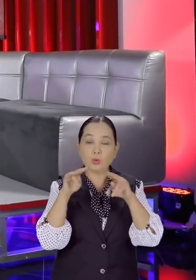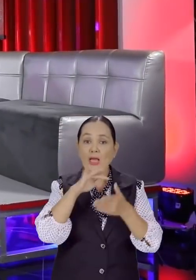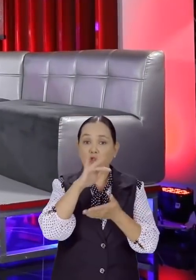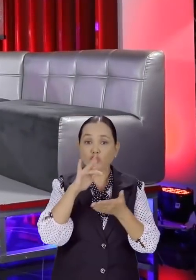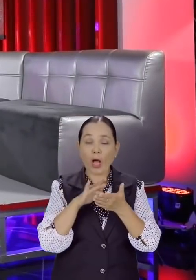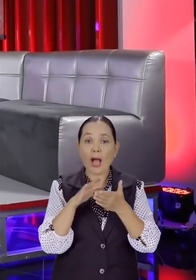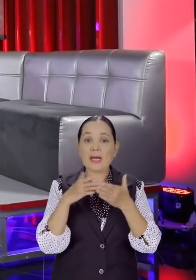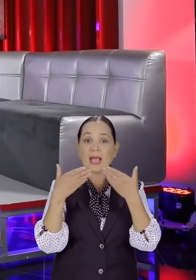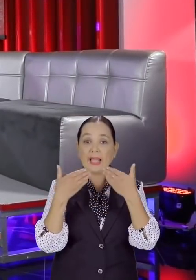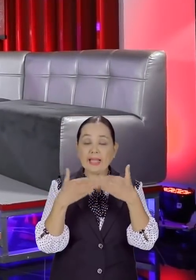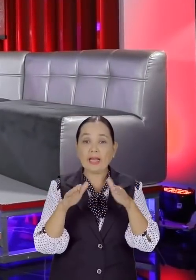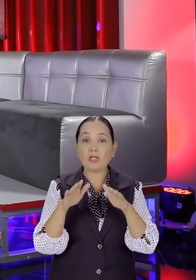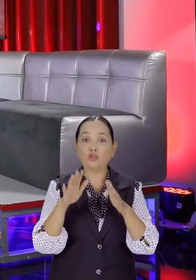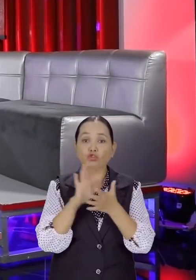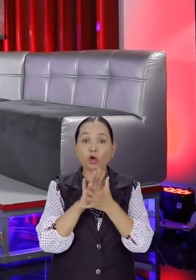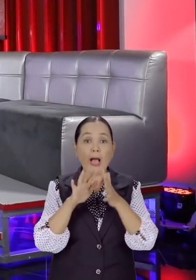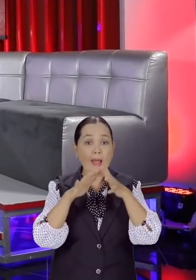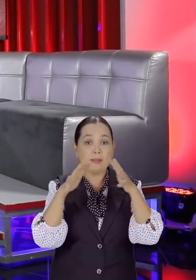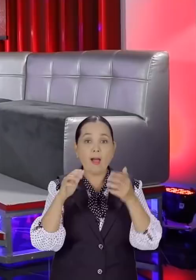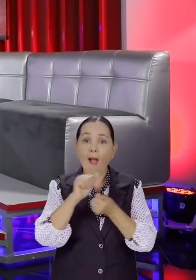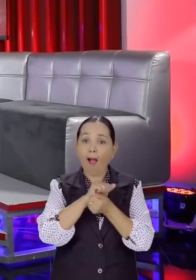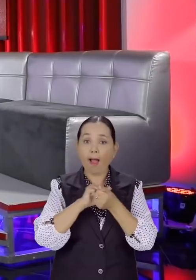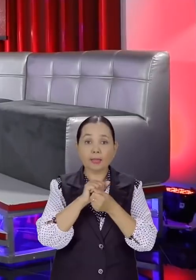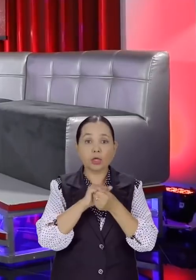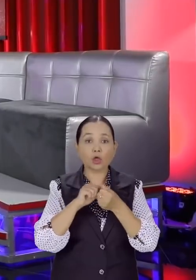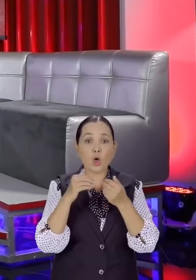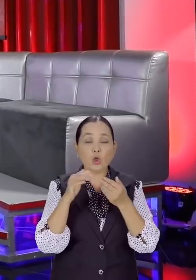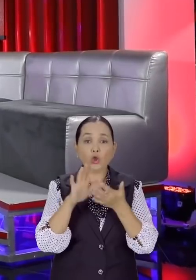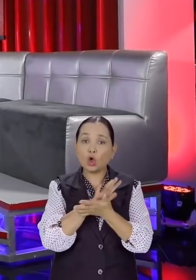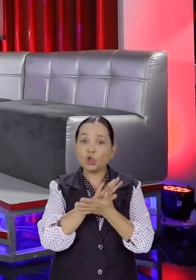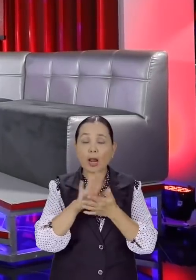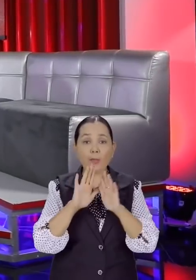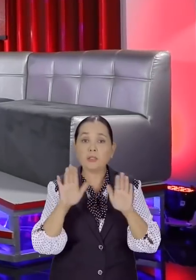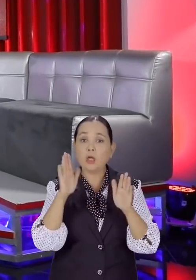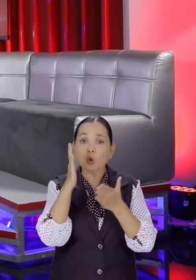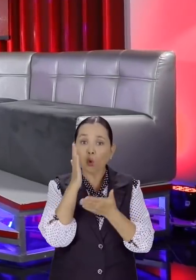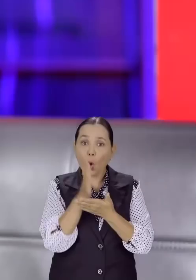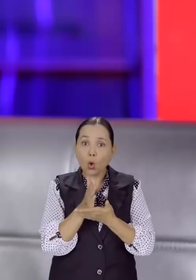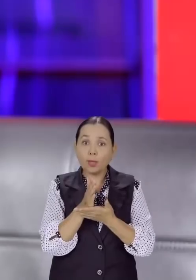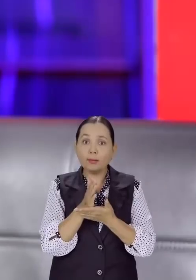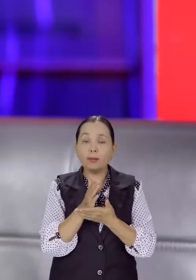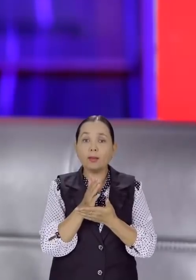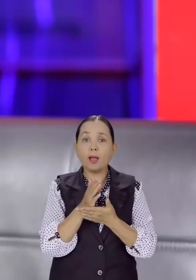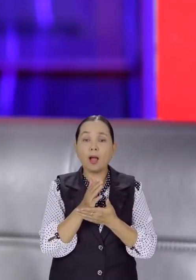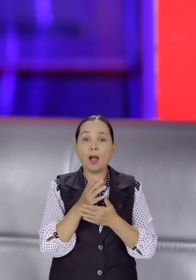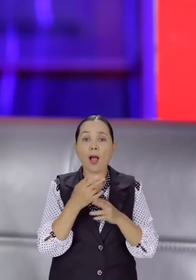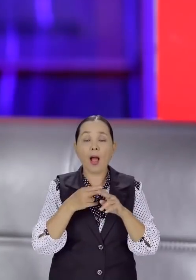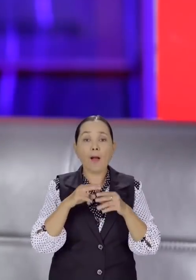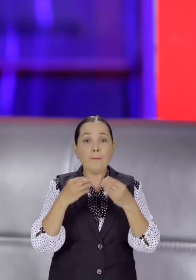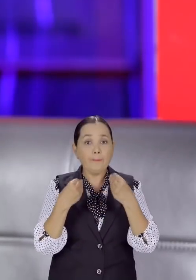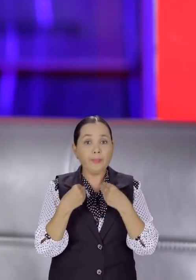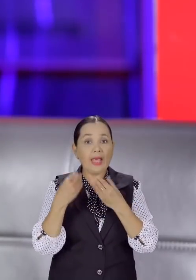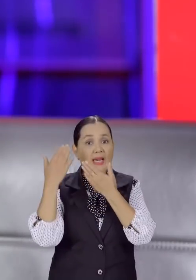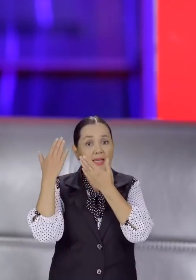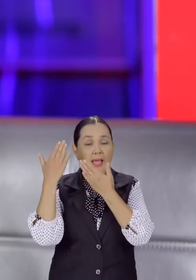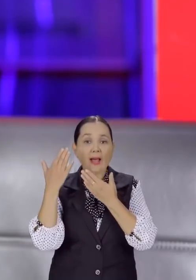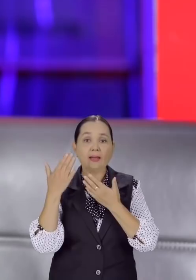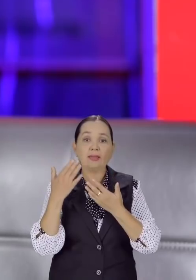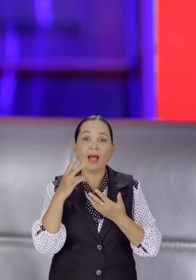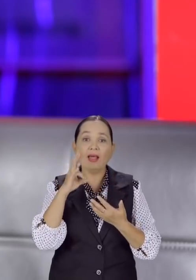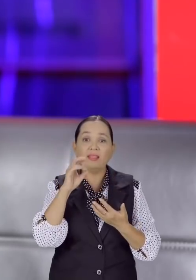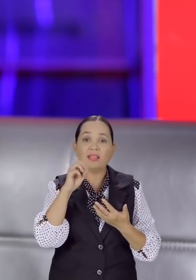Shahardan keladigan kanalizatsiya chiqindilari qayta tozalanmasdan to'g'ridan to'g'ri yaratgan bergan